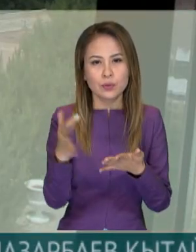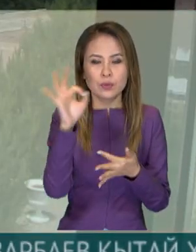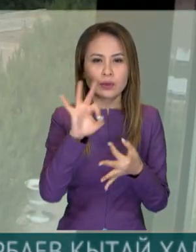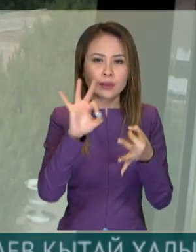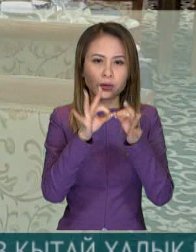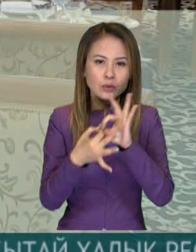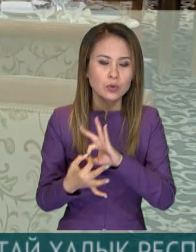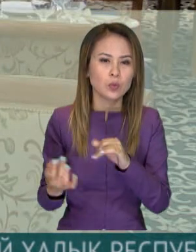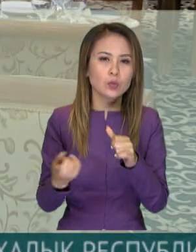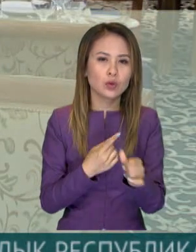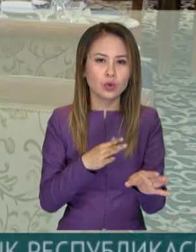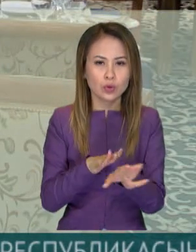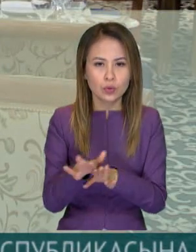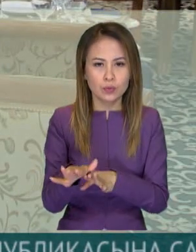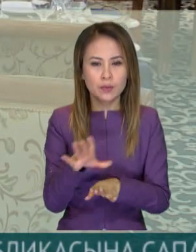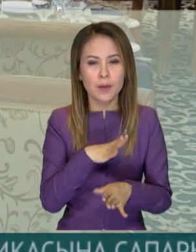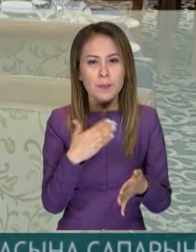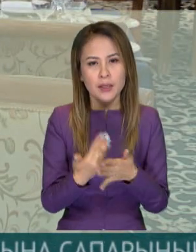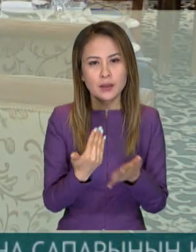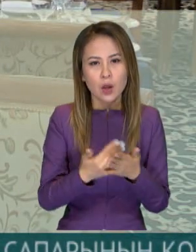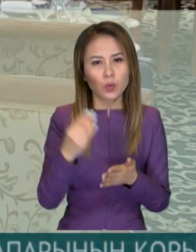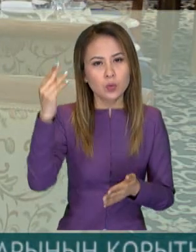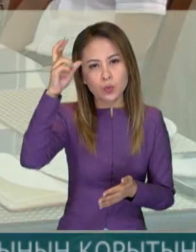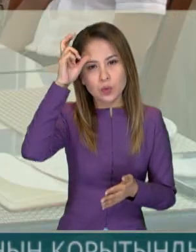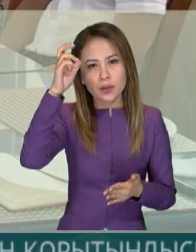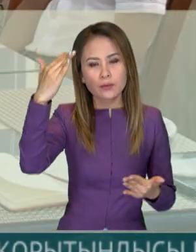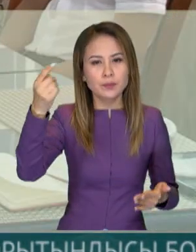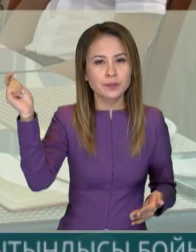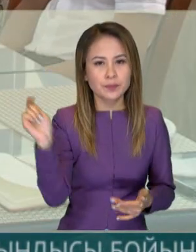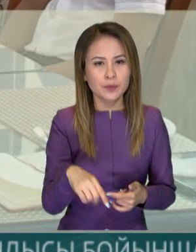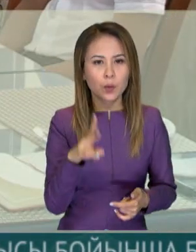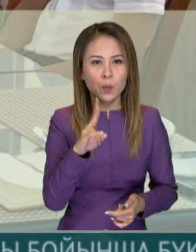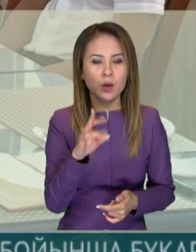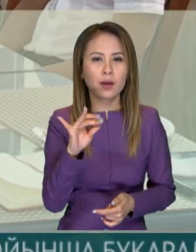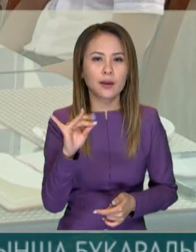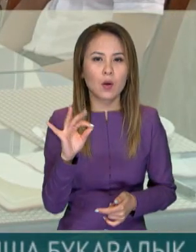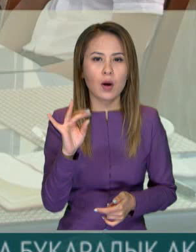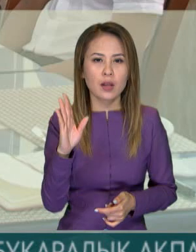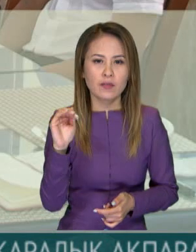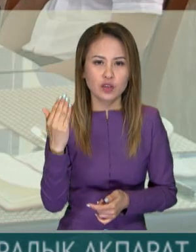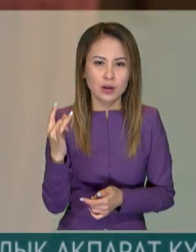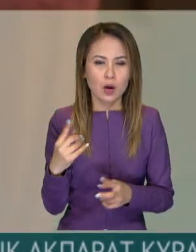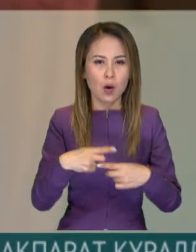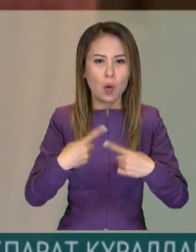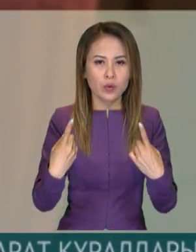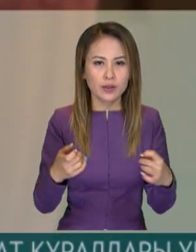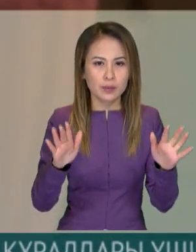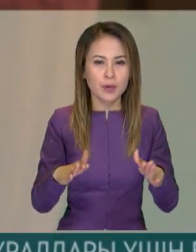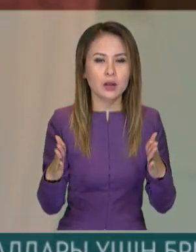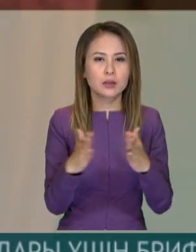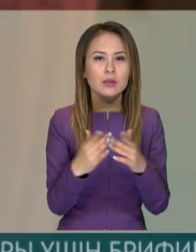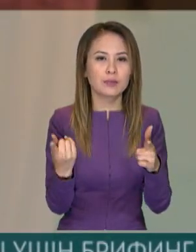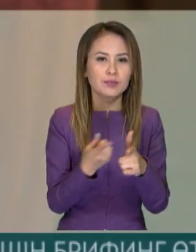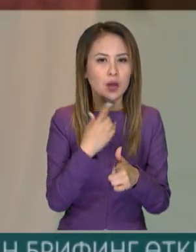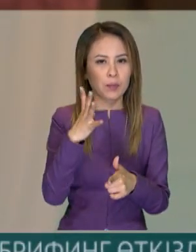түрлі жолдарын іскер топ мүшелеріне түсіндірді. Мәселен, Түркиядан келген сарапшы маман Нурия Оран Афшар қонақ үй қызметінің қыр-сырын